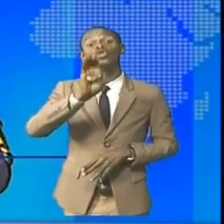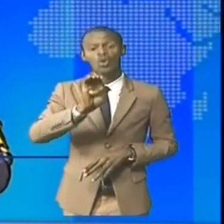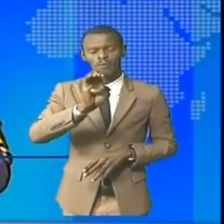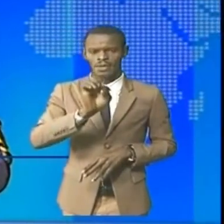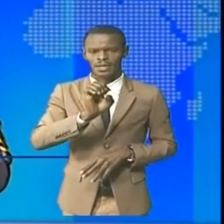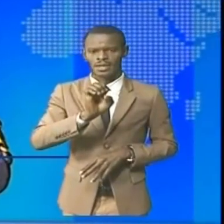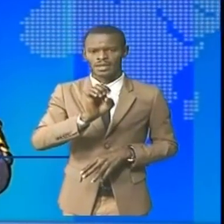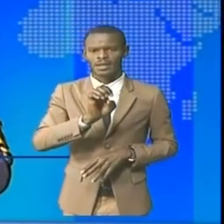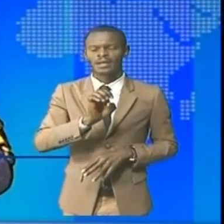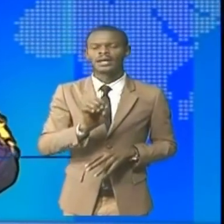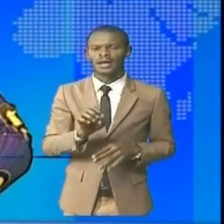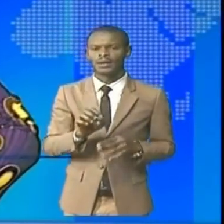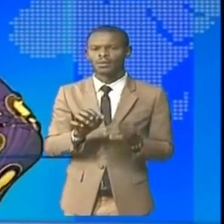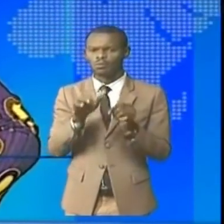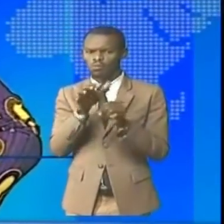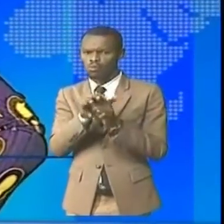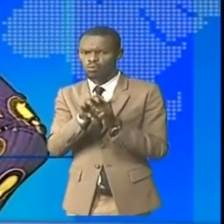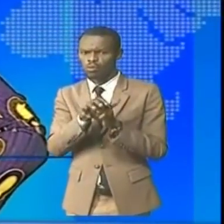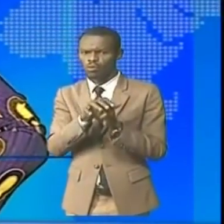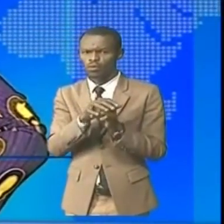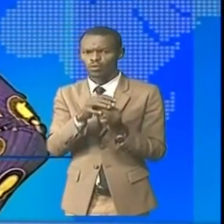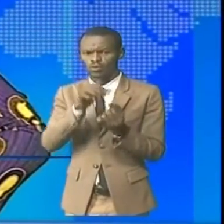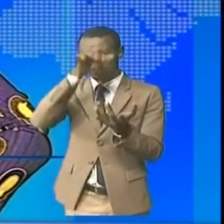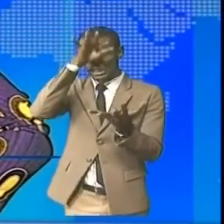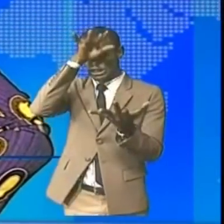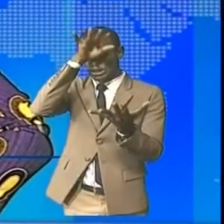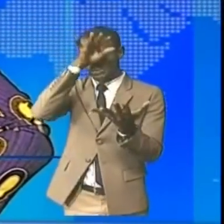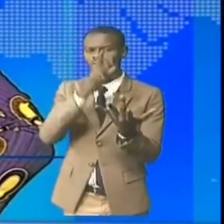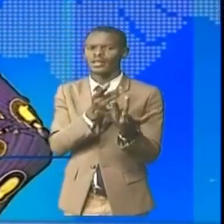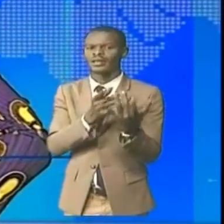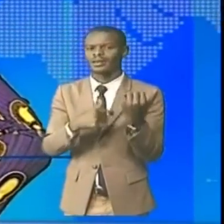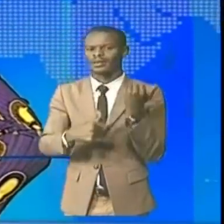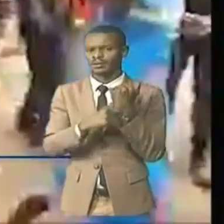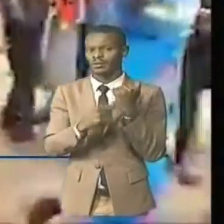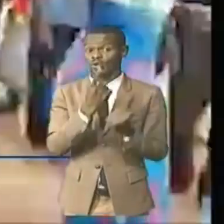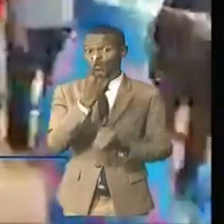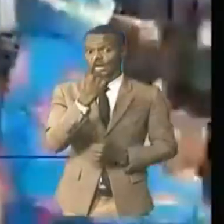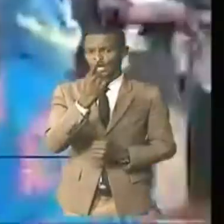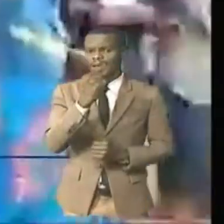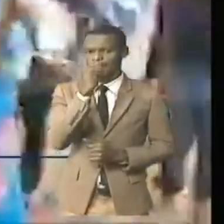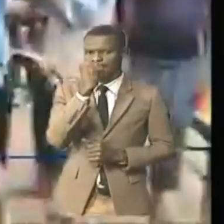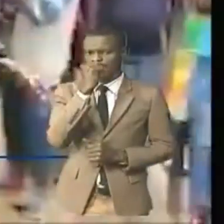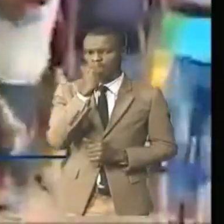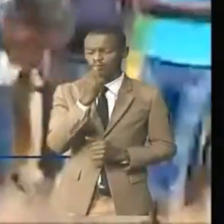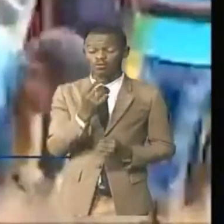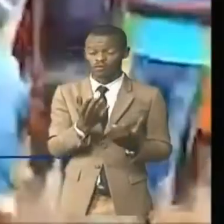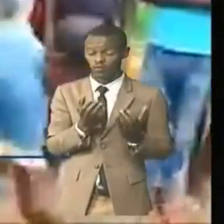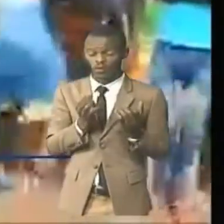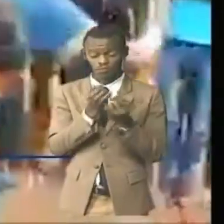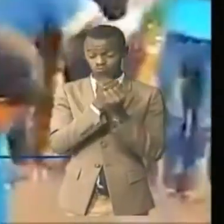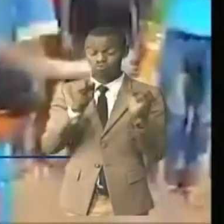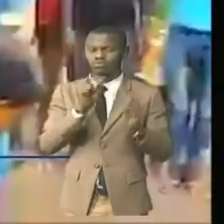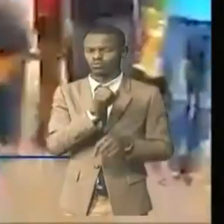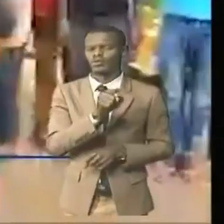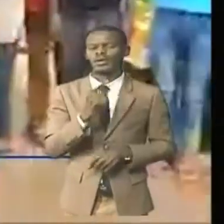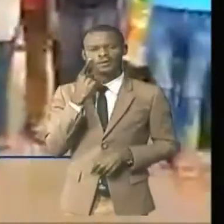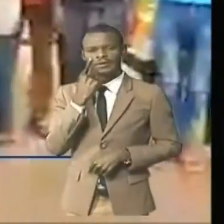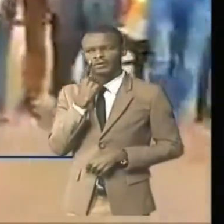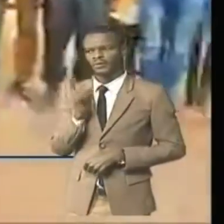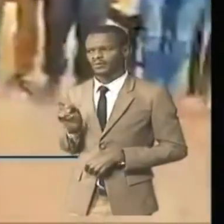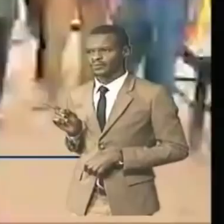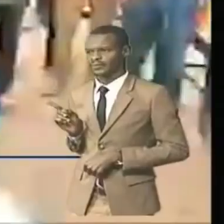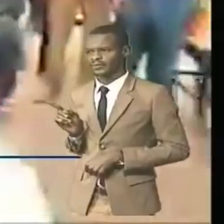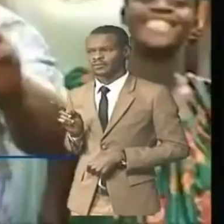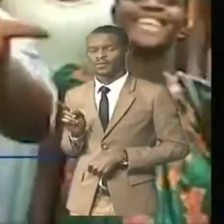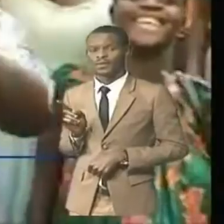son espoir en Aimé Pascal Mongo Lokondo. Regardez. Élection de gouverneur et vice-gouverneur dans la province